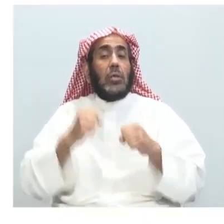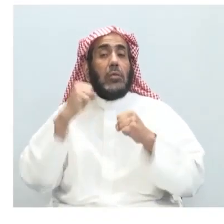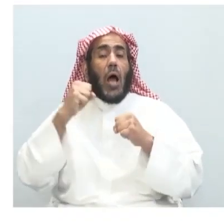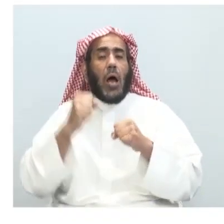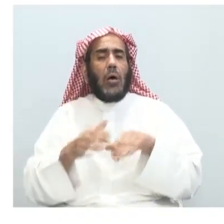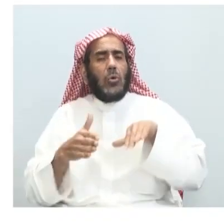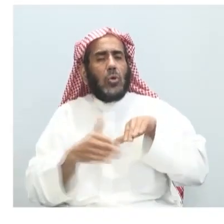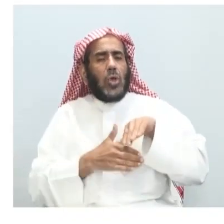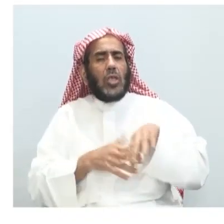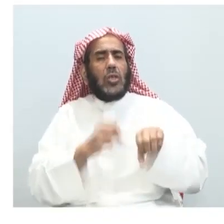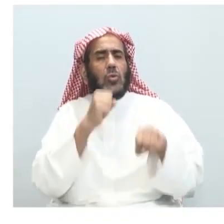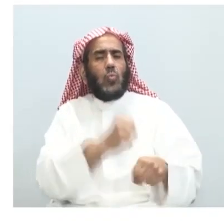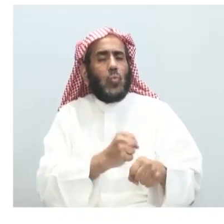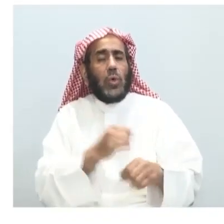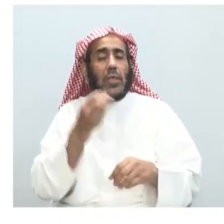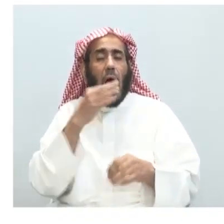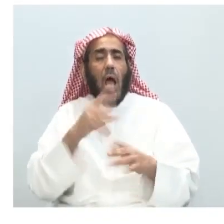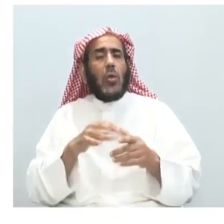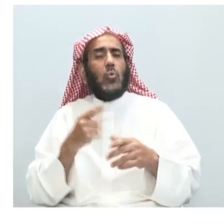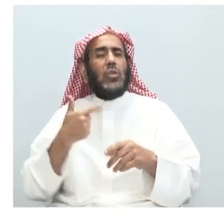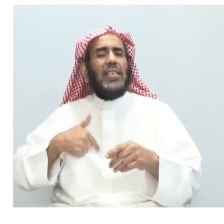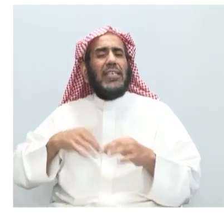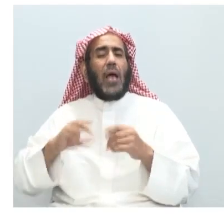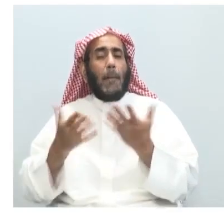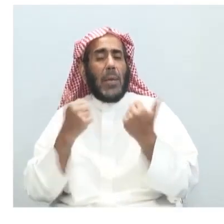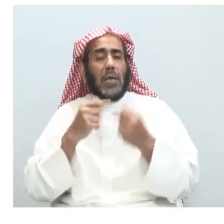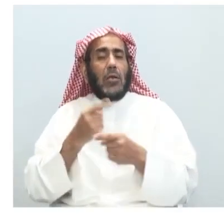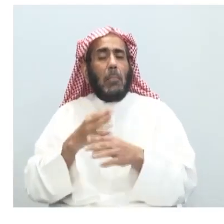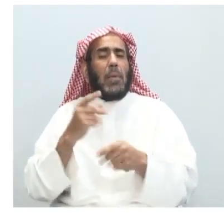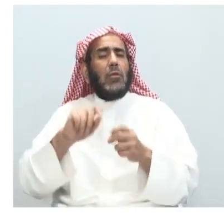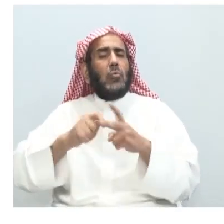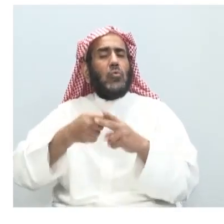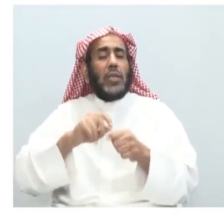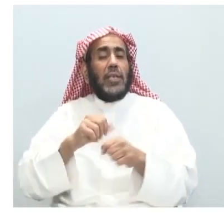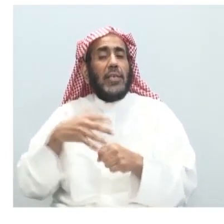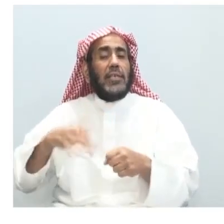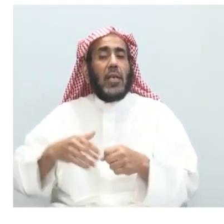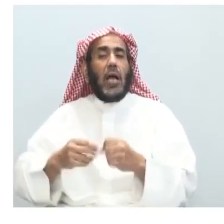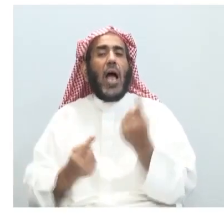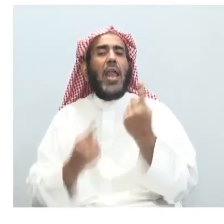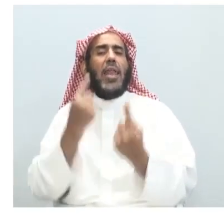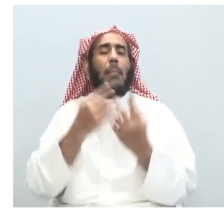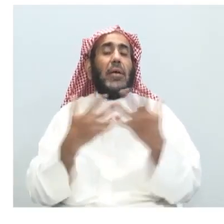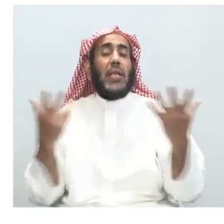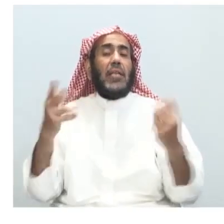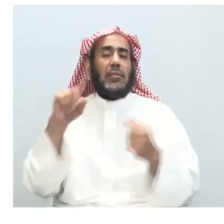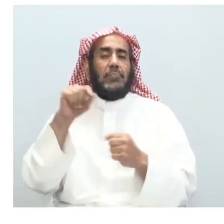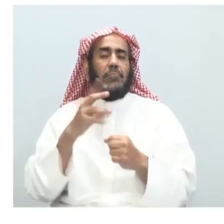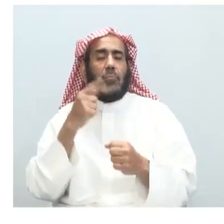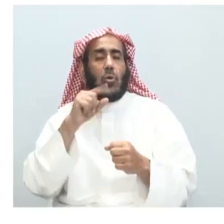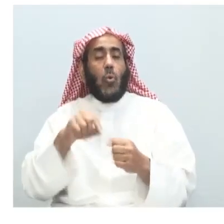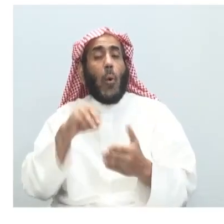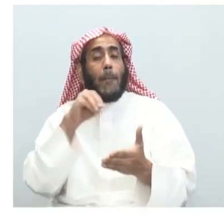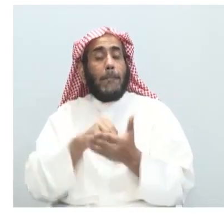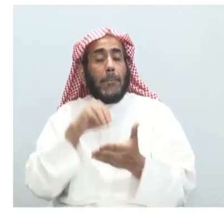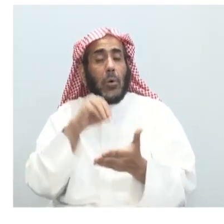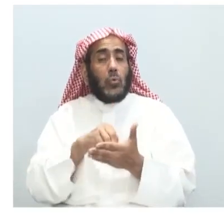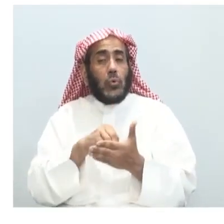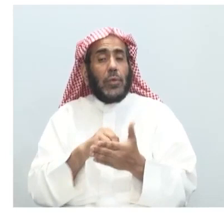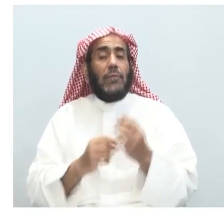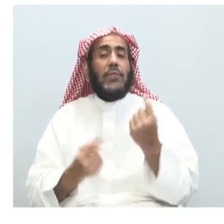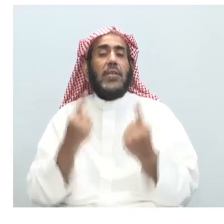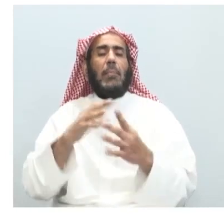تخزين الطاقه اين يوجد النشا من يصنع النشا النباتات احسنتم اذا هو موجود في